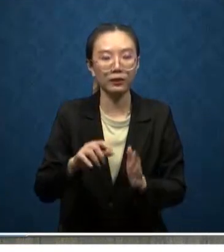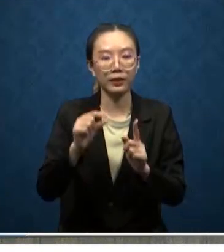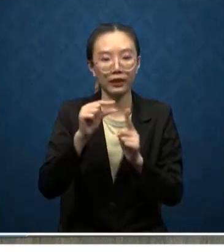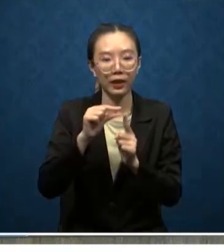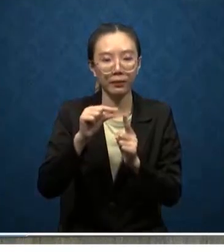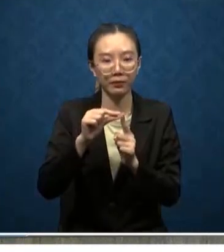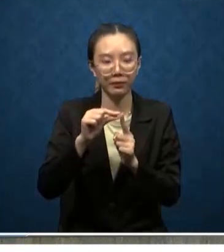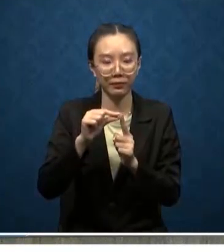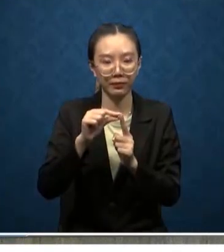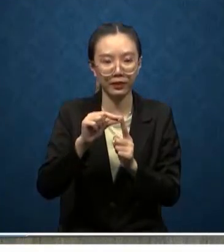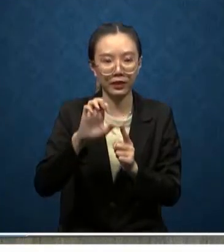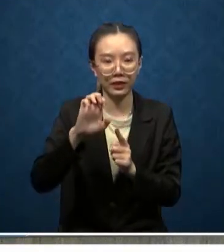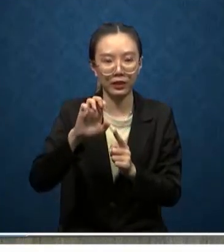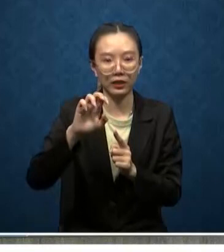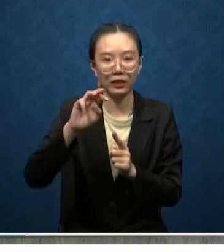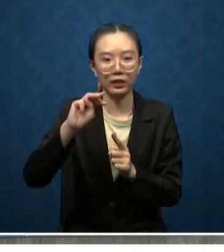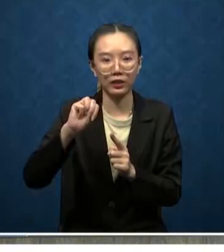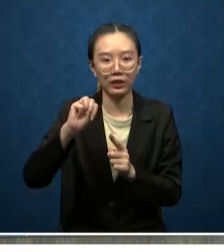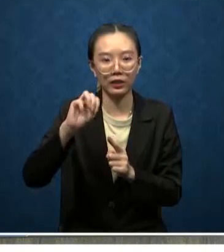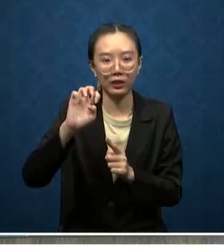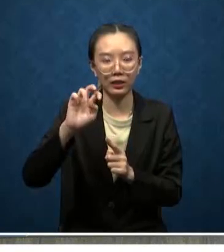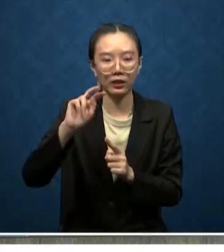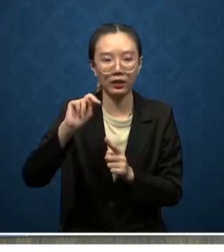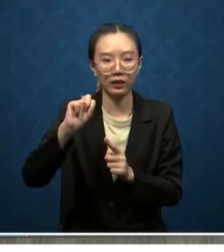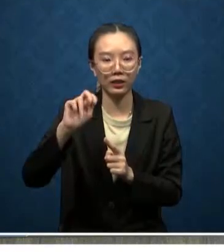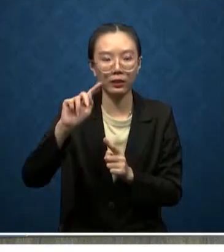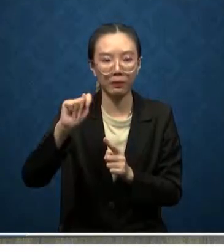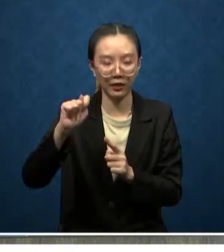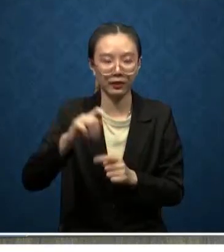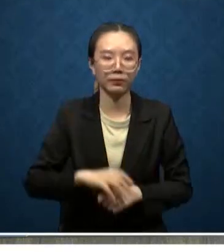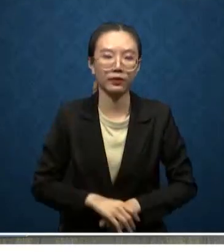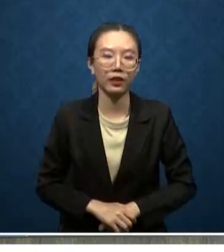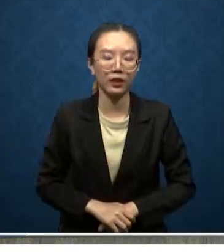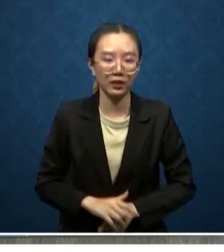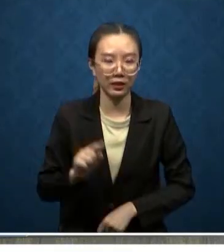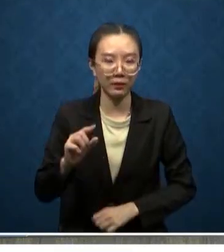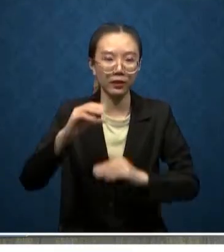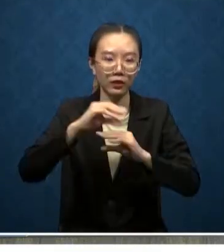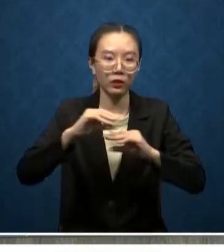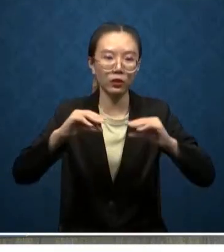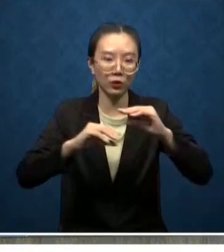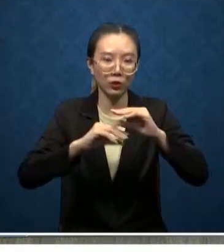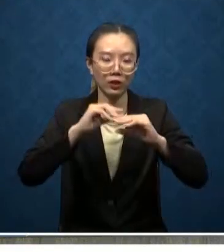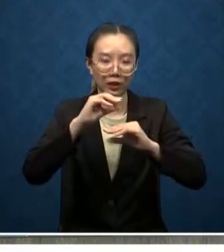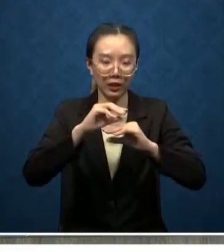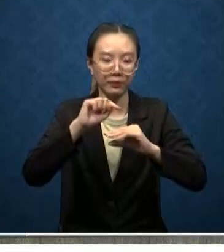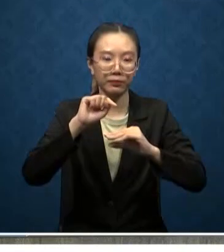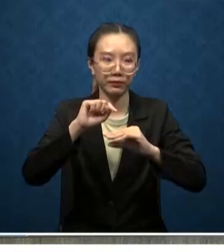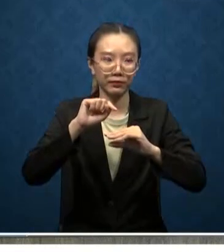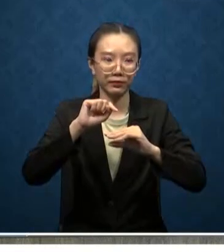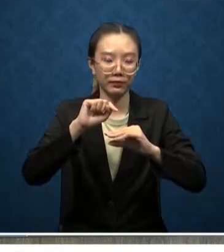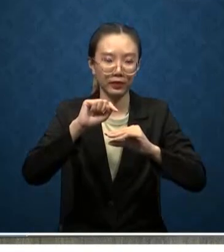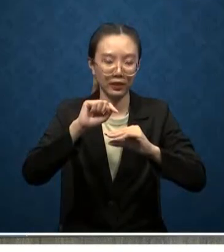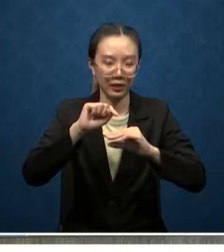นะครับซึ่งเป็นระบบการติดตามและประเมินผลแผนงานโครงการแห่งชาติซึ่งเป็นกลไก